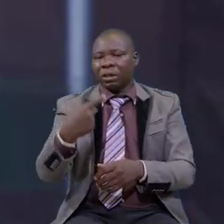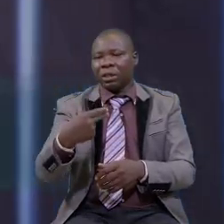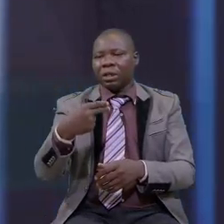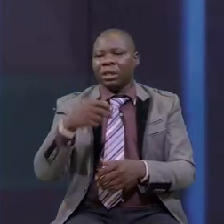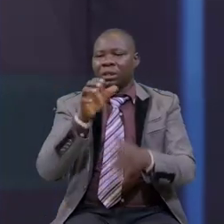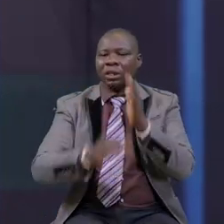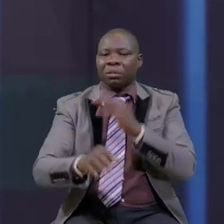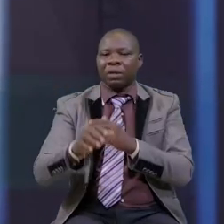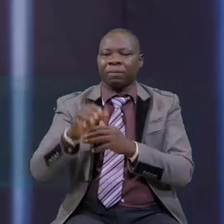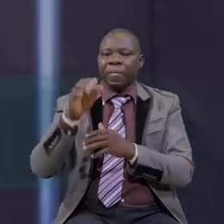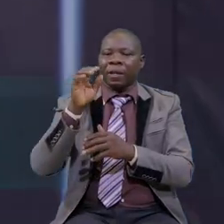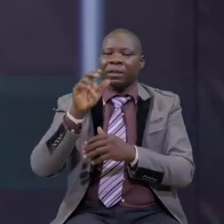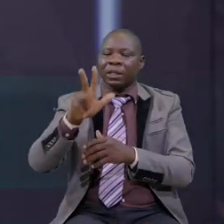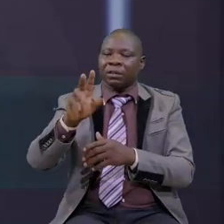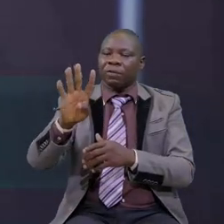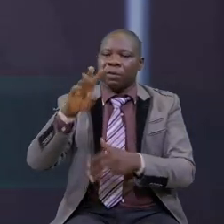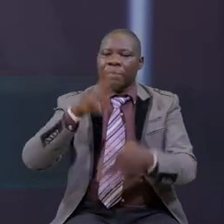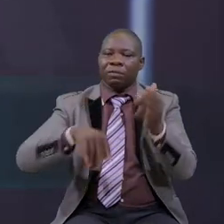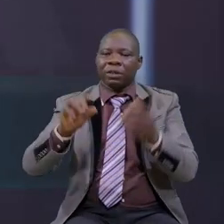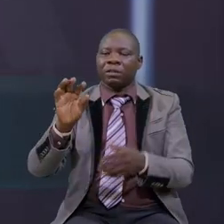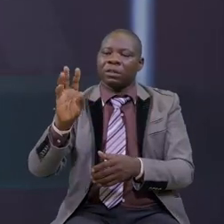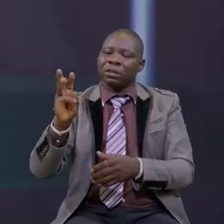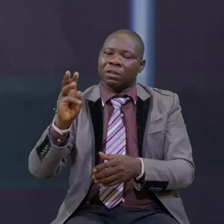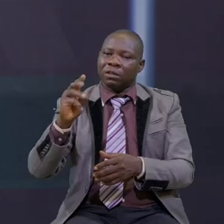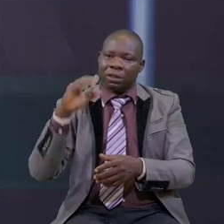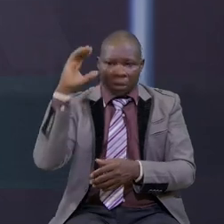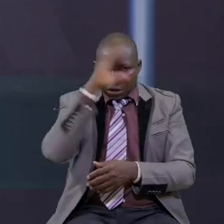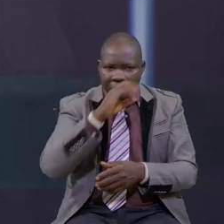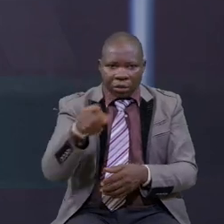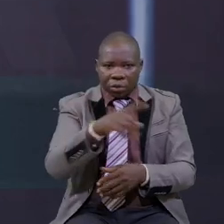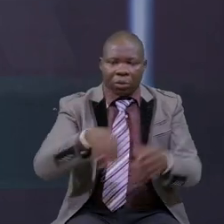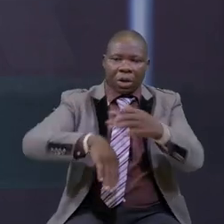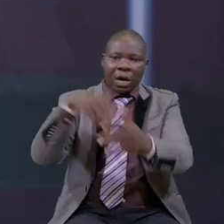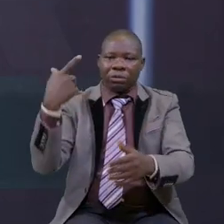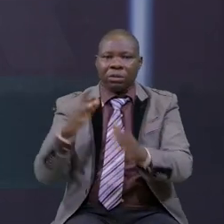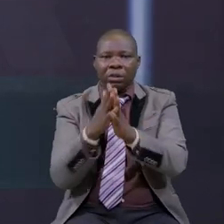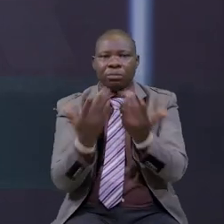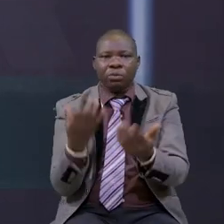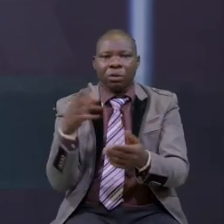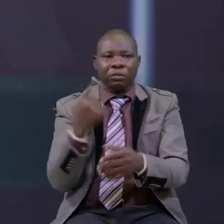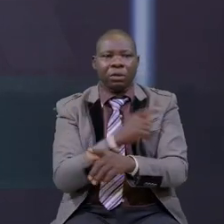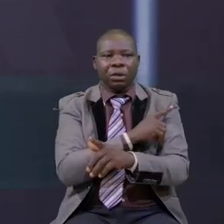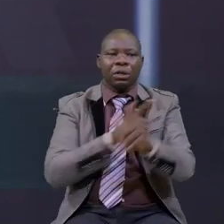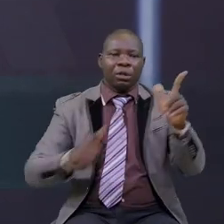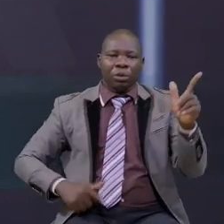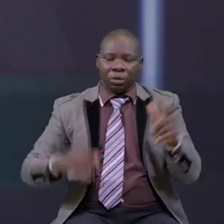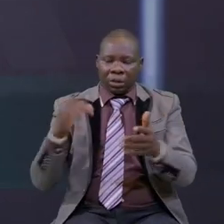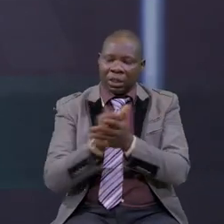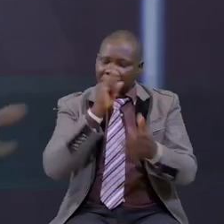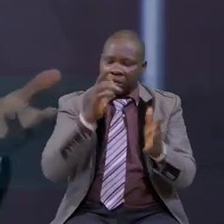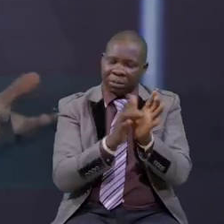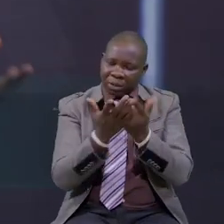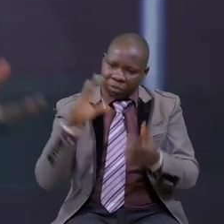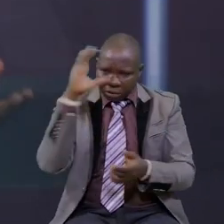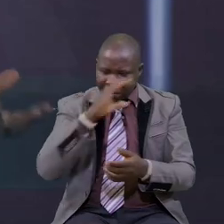Ésaïe 34, verset 16 nous dit. Ésaïe 34, verset 16 nous le dit. Et de consulter le livre de l'Éternel,